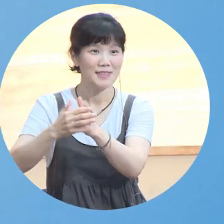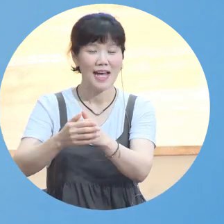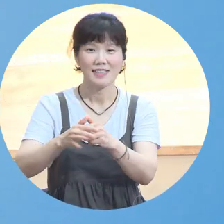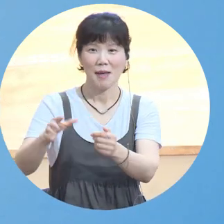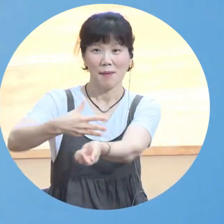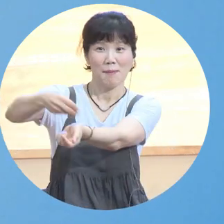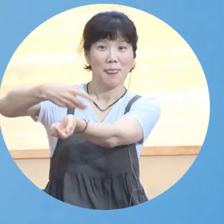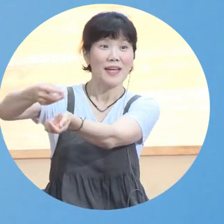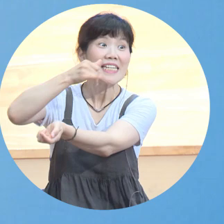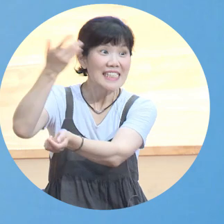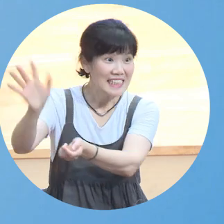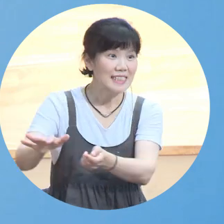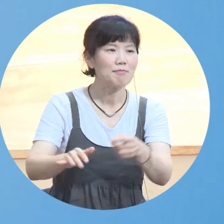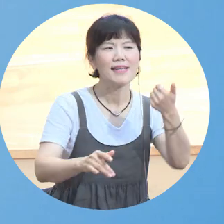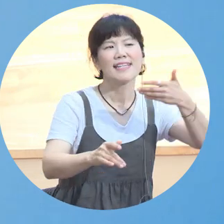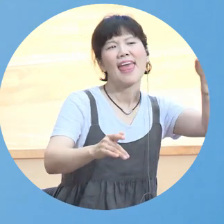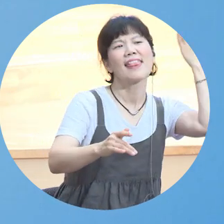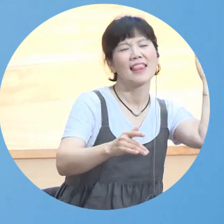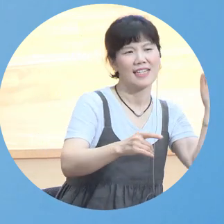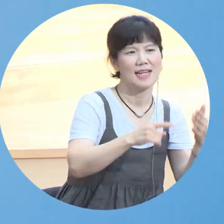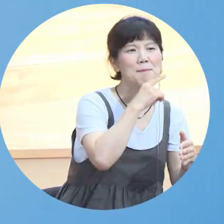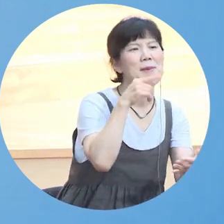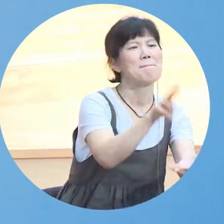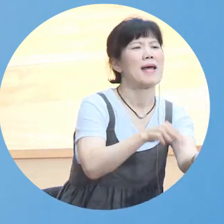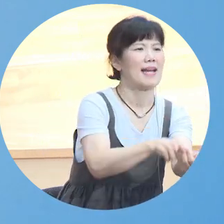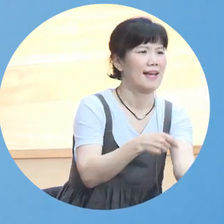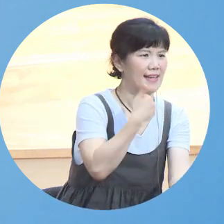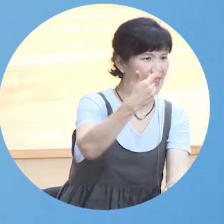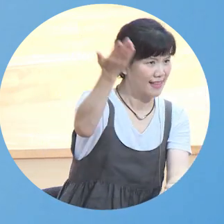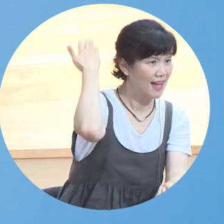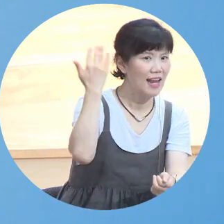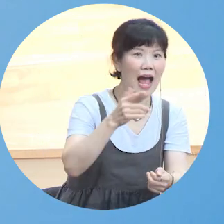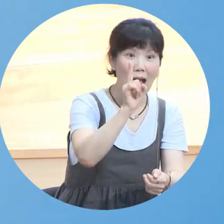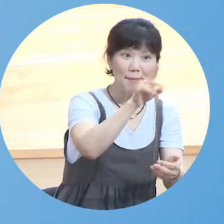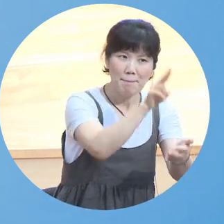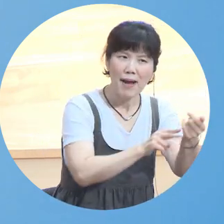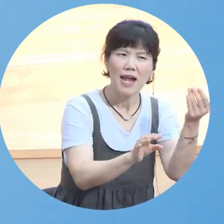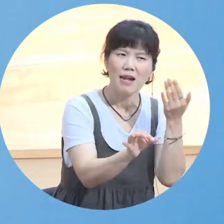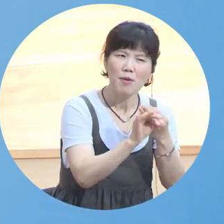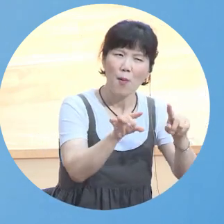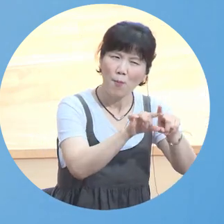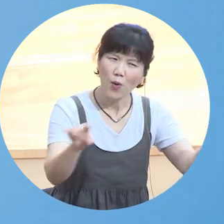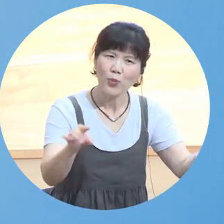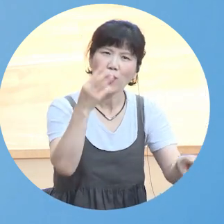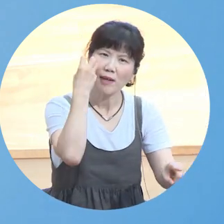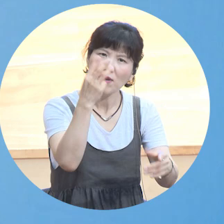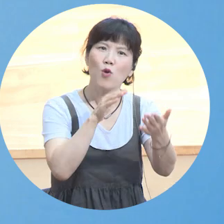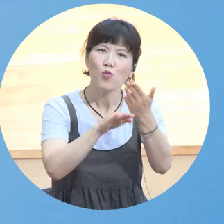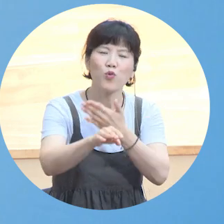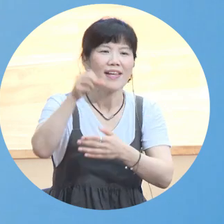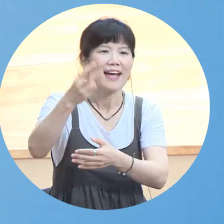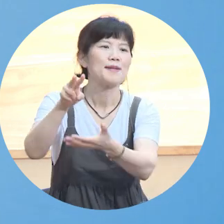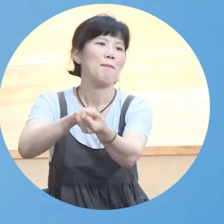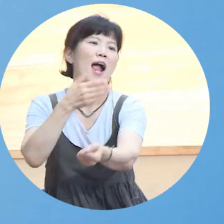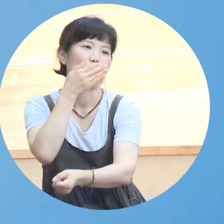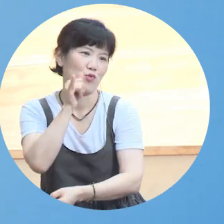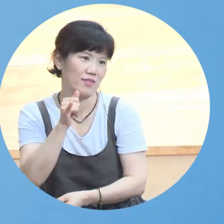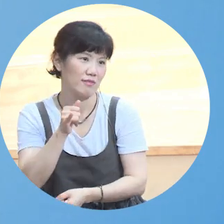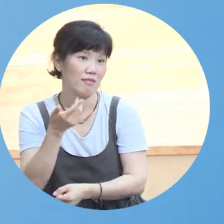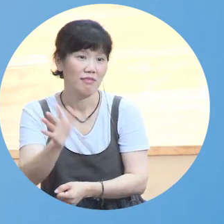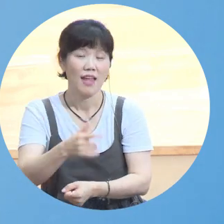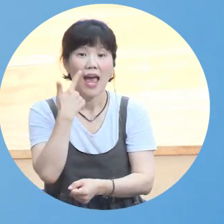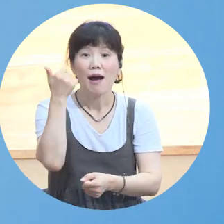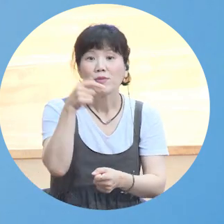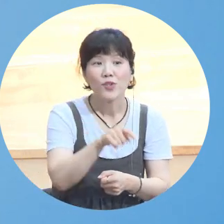시절이 있었어요 한번 팔면 최소한 3개월은 지나야 다시 팔 수 있는데 이 아버지는 어떻게 하냐